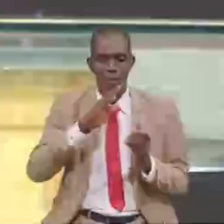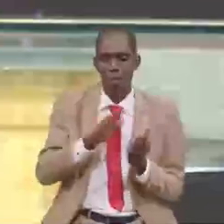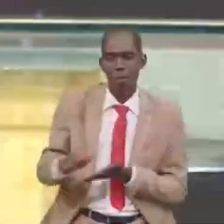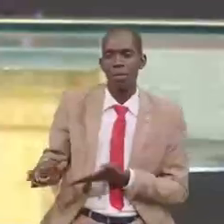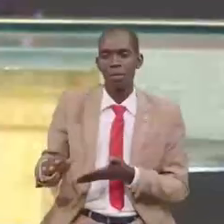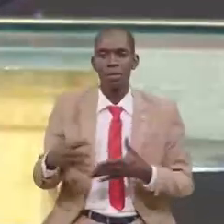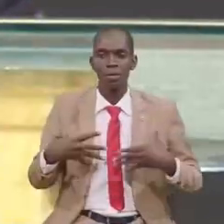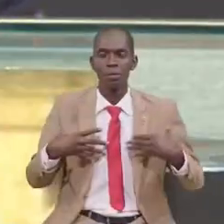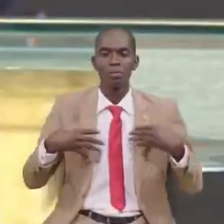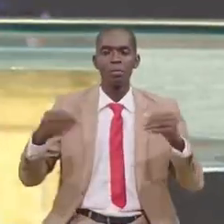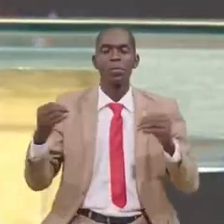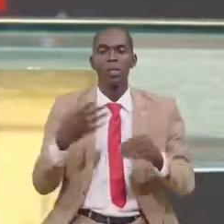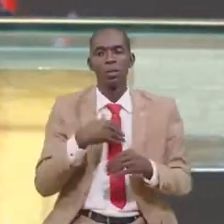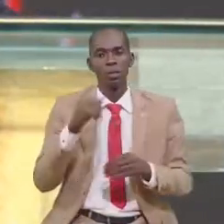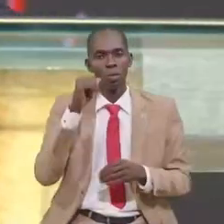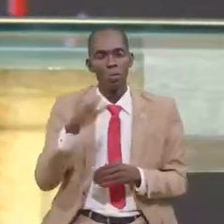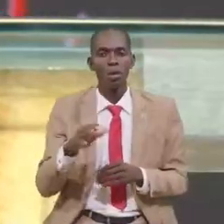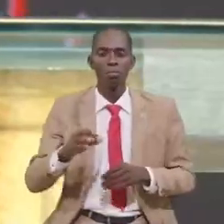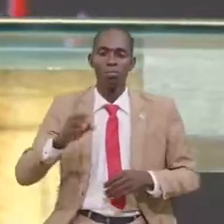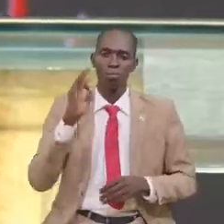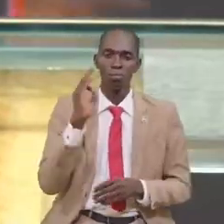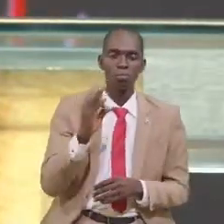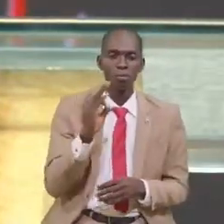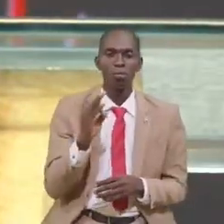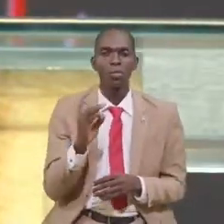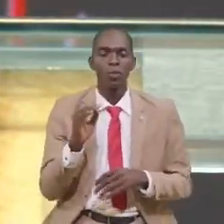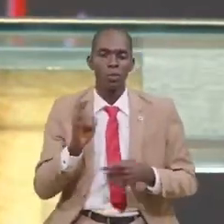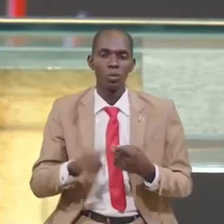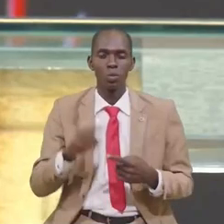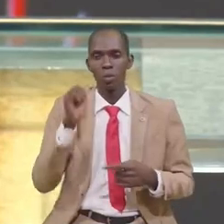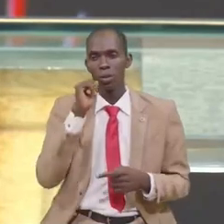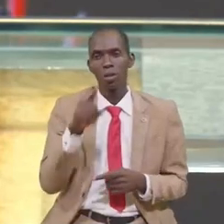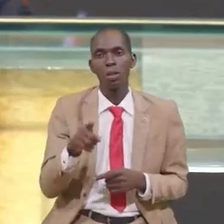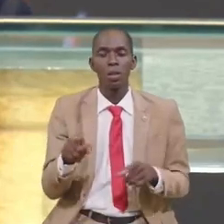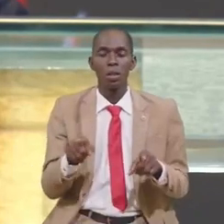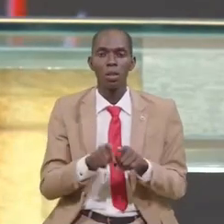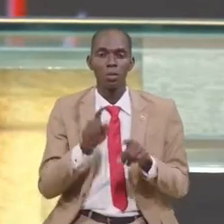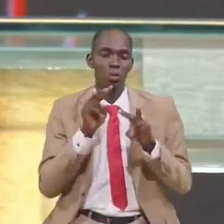la quitta, puis elle les servit. Comme vous voyez,